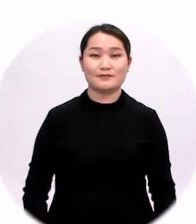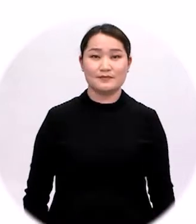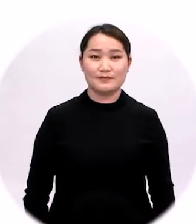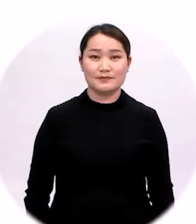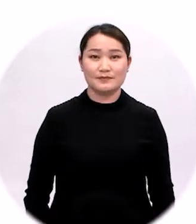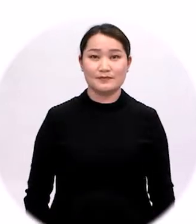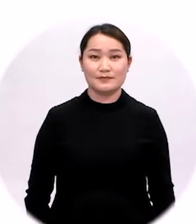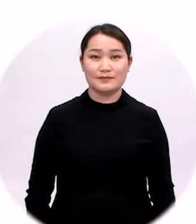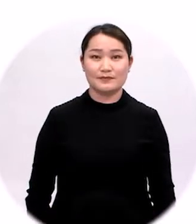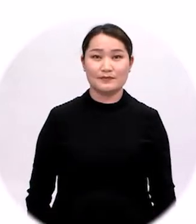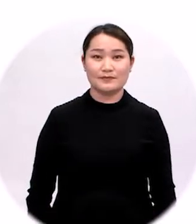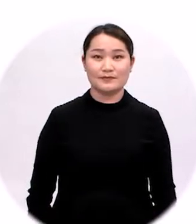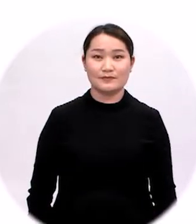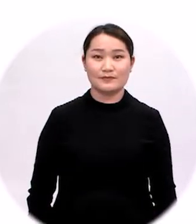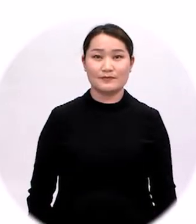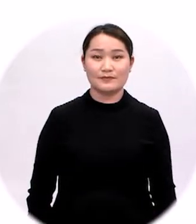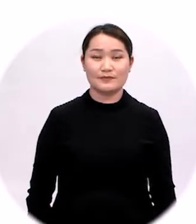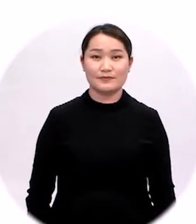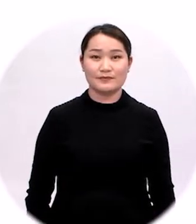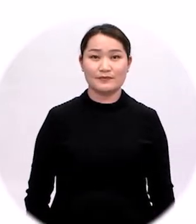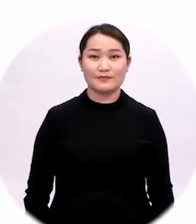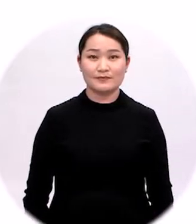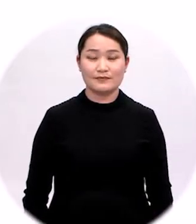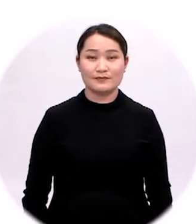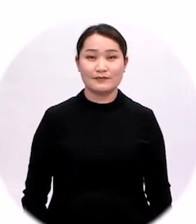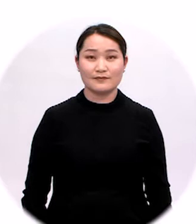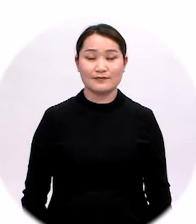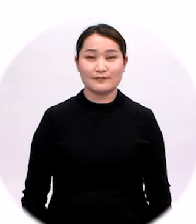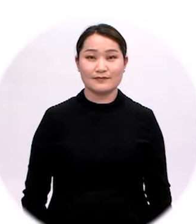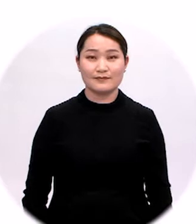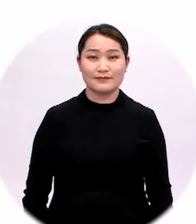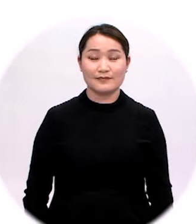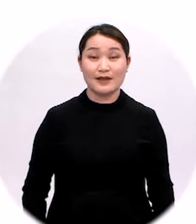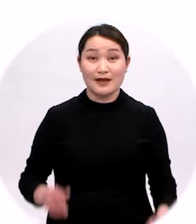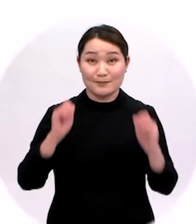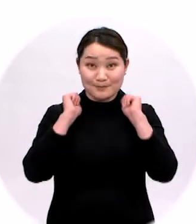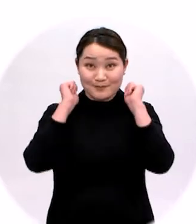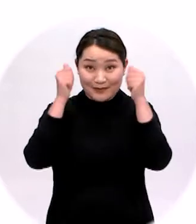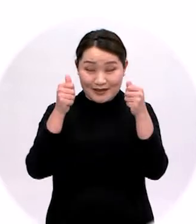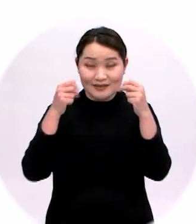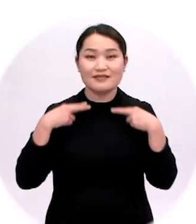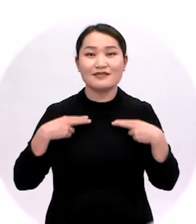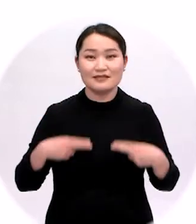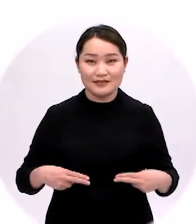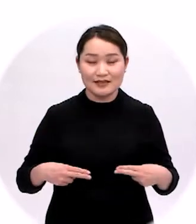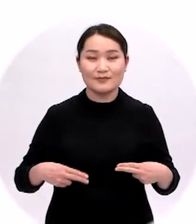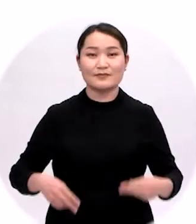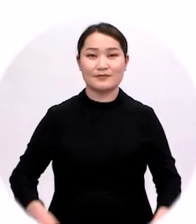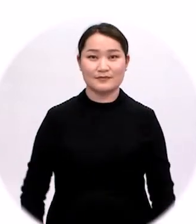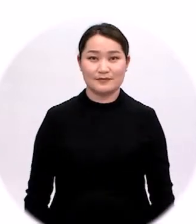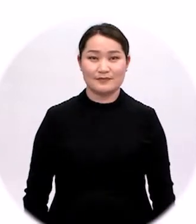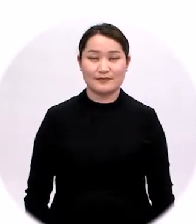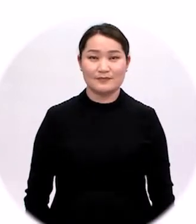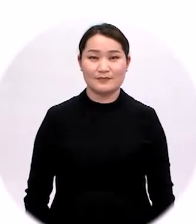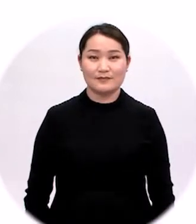За, энэхүү малгайг юудын малгай гэж нэрлэдэг. Мөн та нарын өмсдөг малгайтай цамцыг юудынтэй цамц гэж